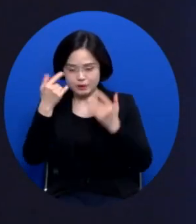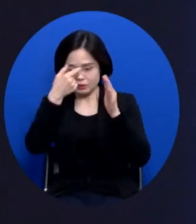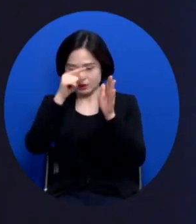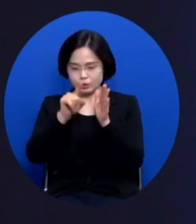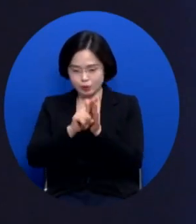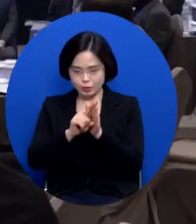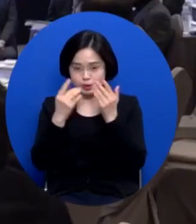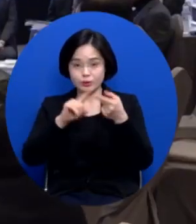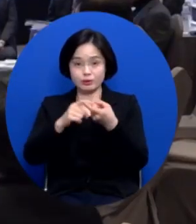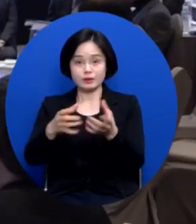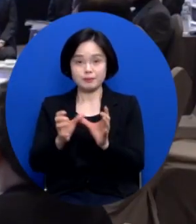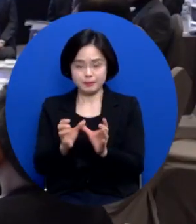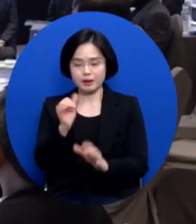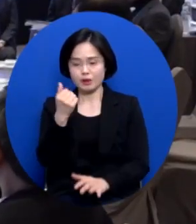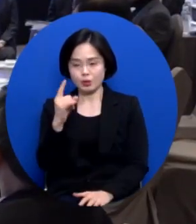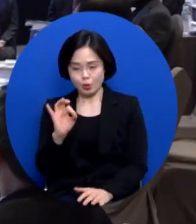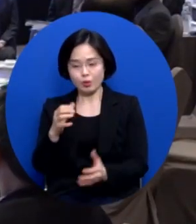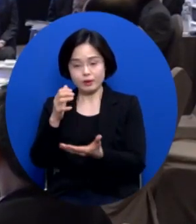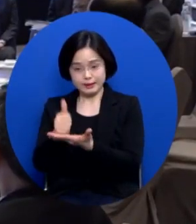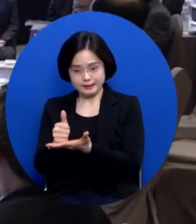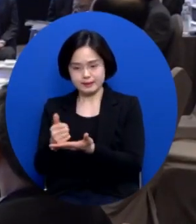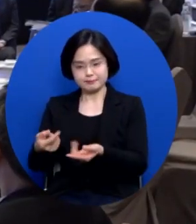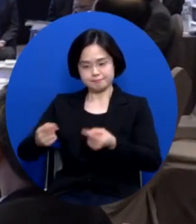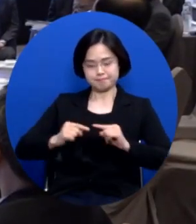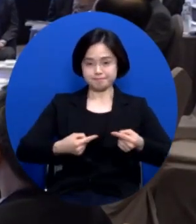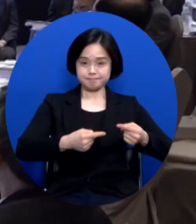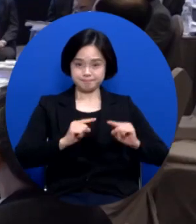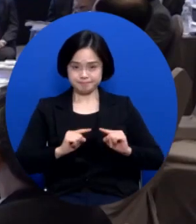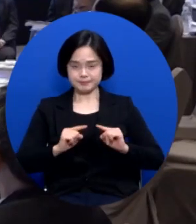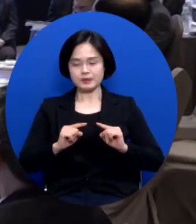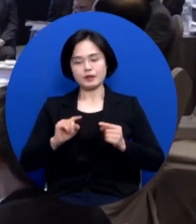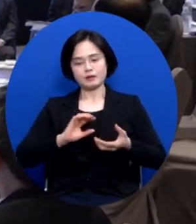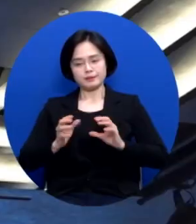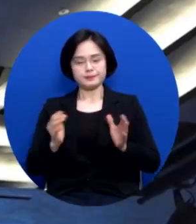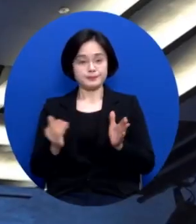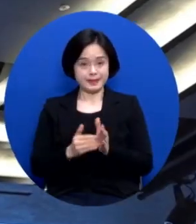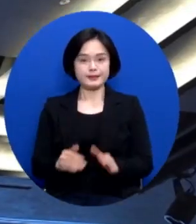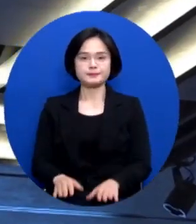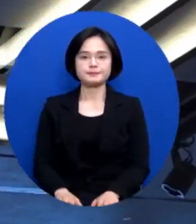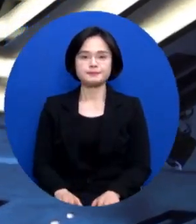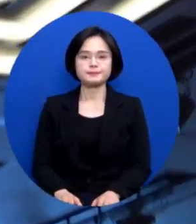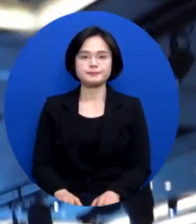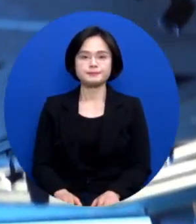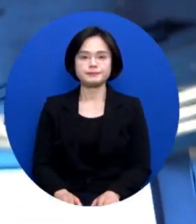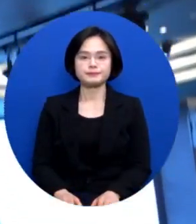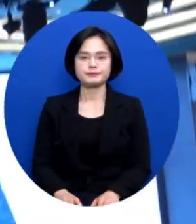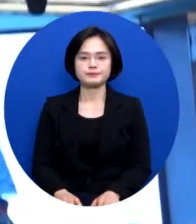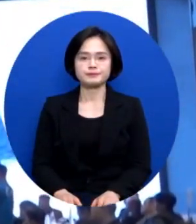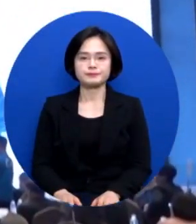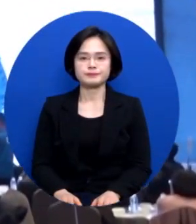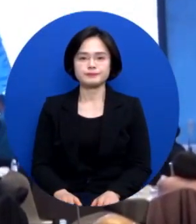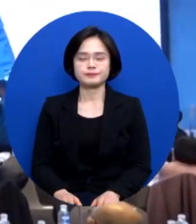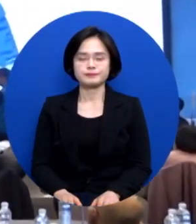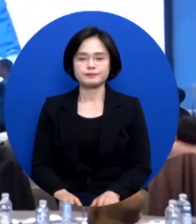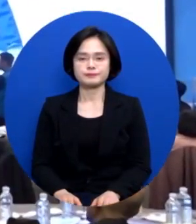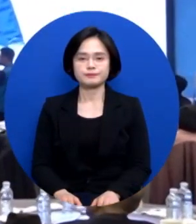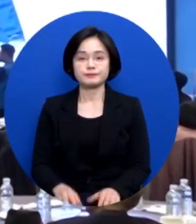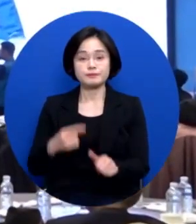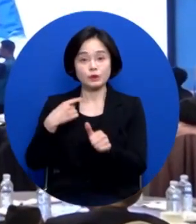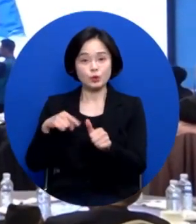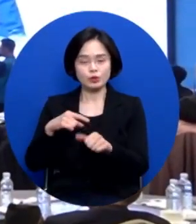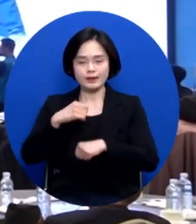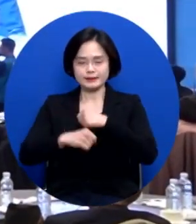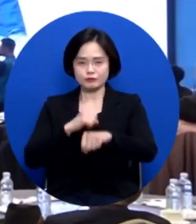한국기독교학교연합회 홍배식 회장 등이 배석한 가운데 미션 대담을 진행했습니다. 특히 이날 사항 미션은 교육의